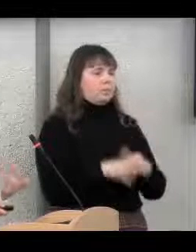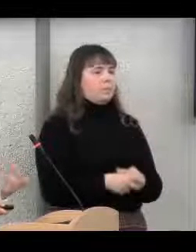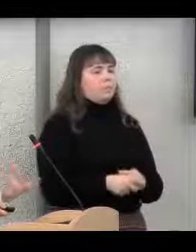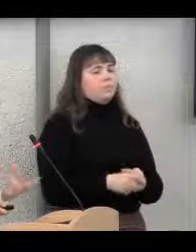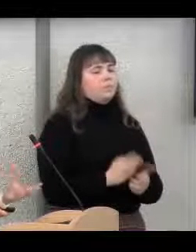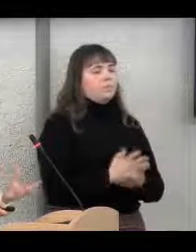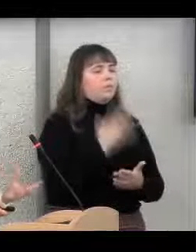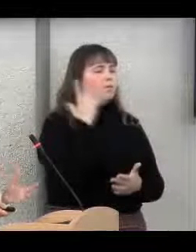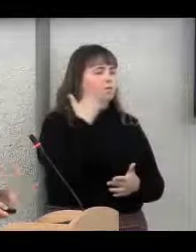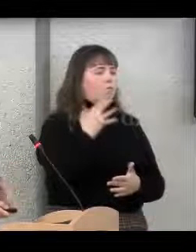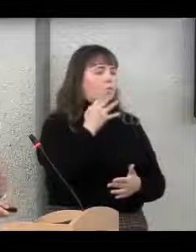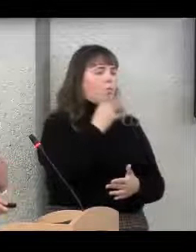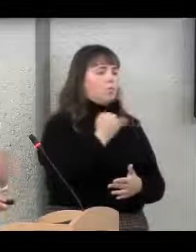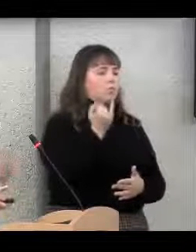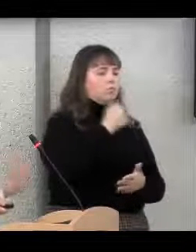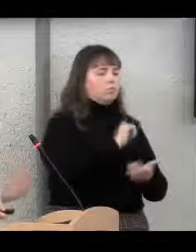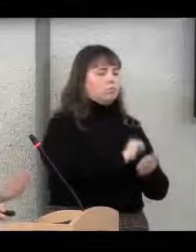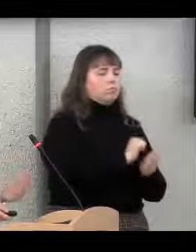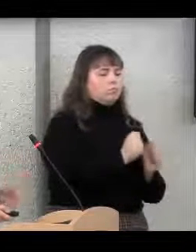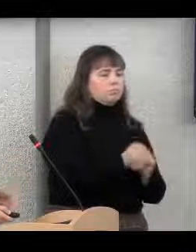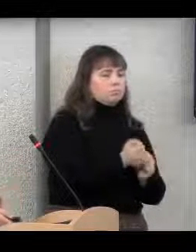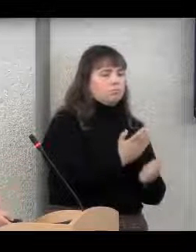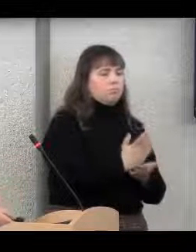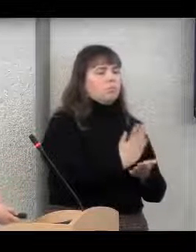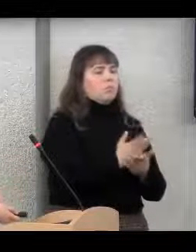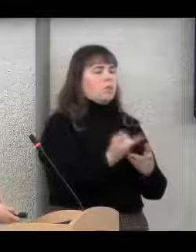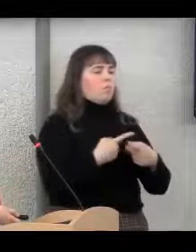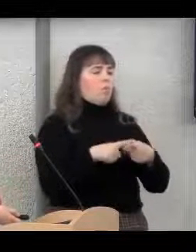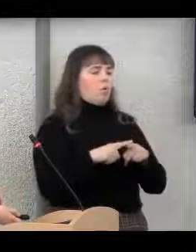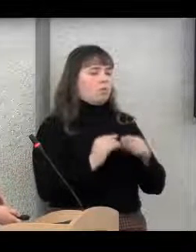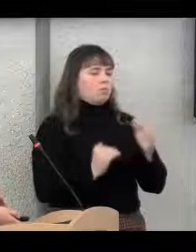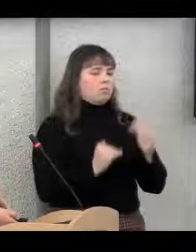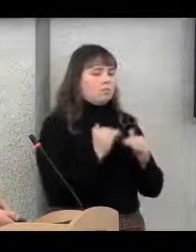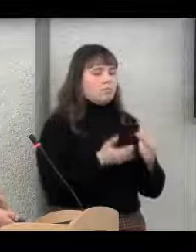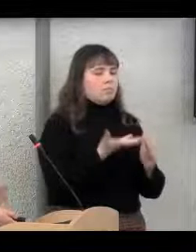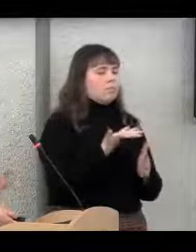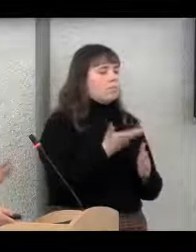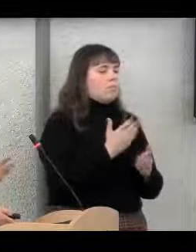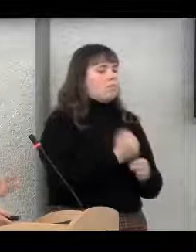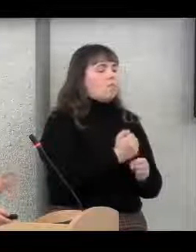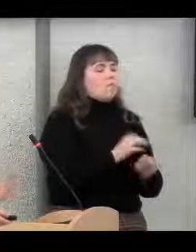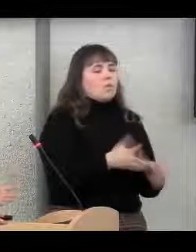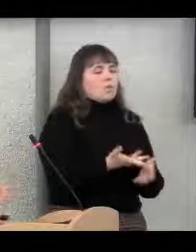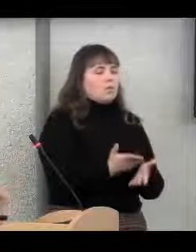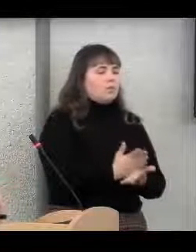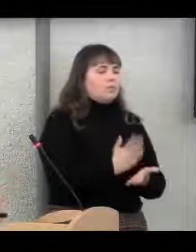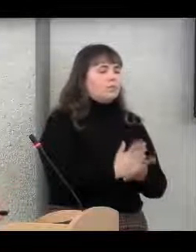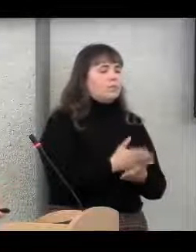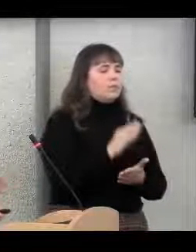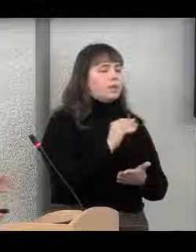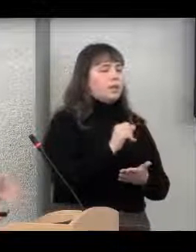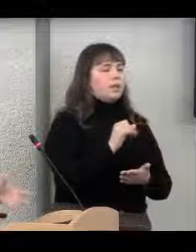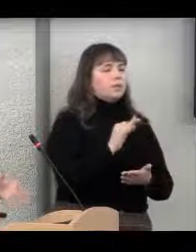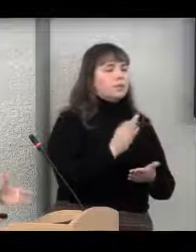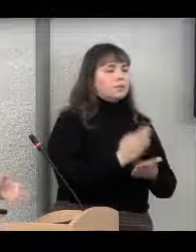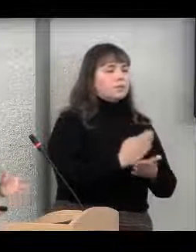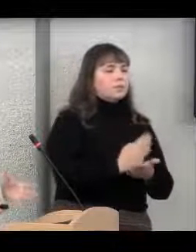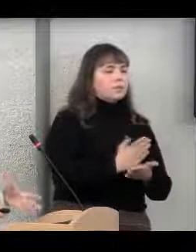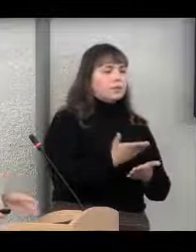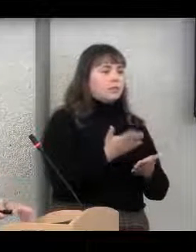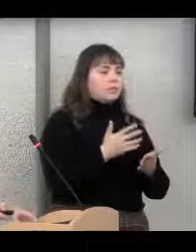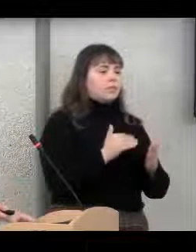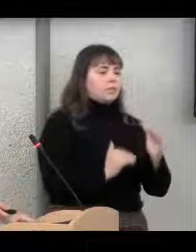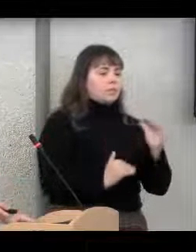kas jau yra nuveikta, sakykime, politiniu lygmeniu, iš pradžių žiūrime į ES ir jos lygmeniu